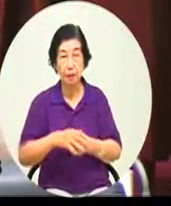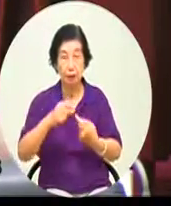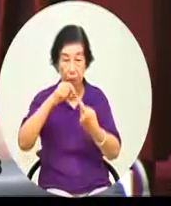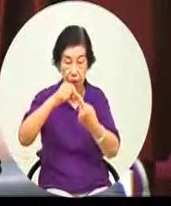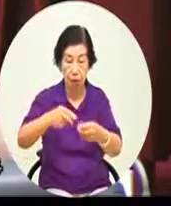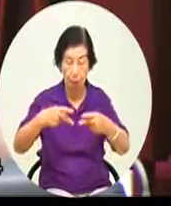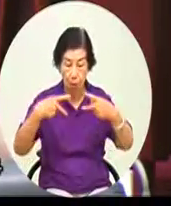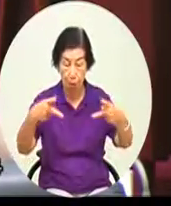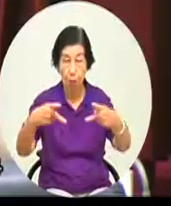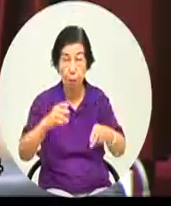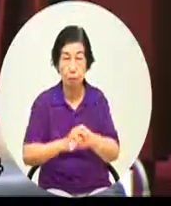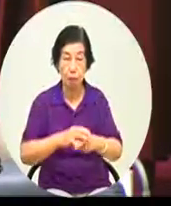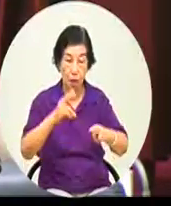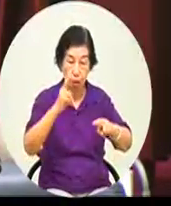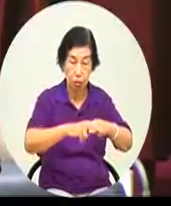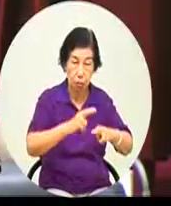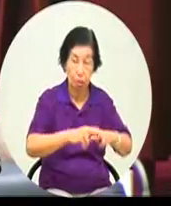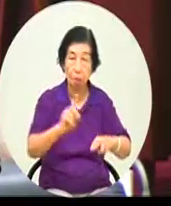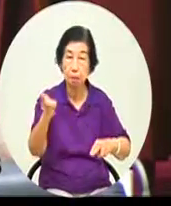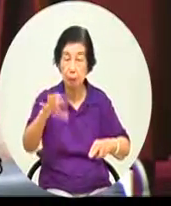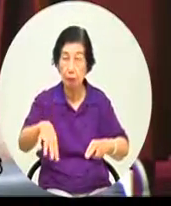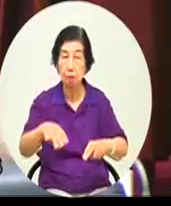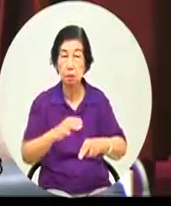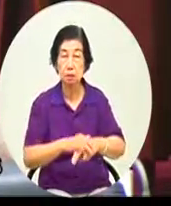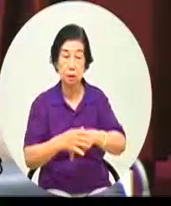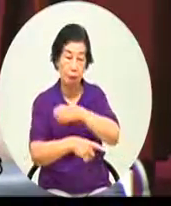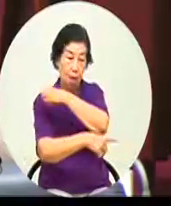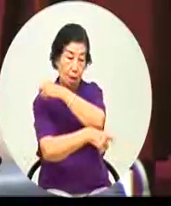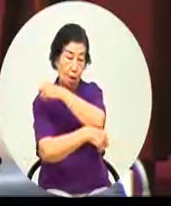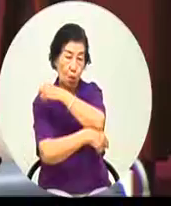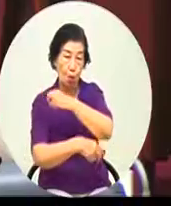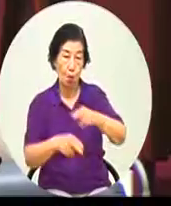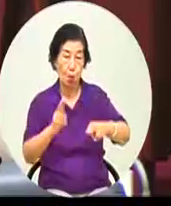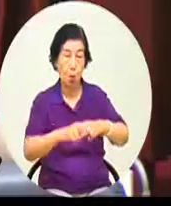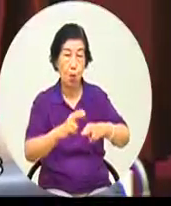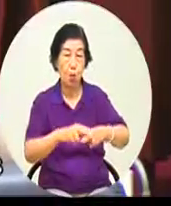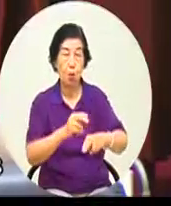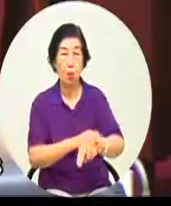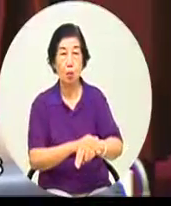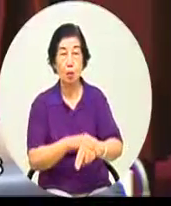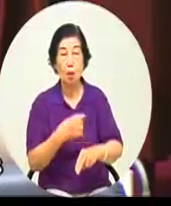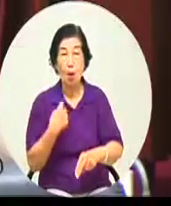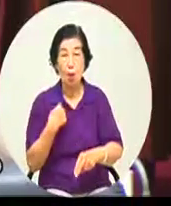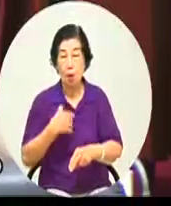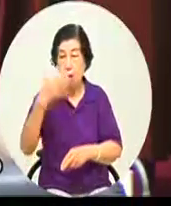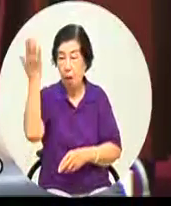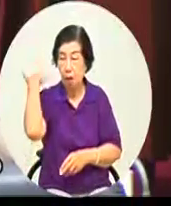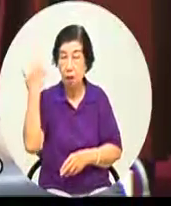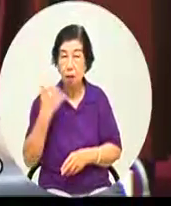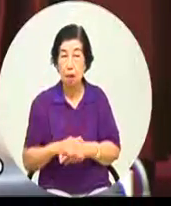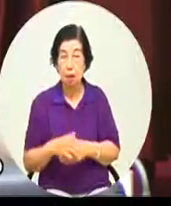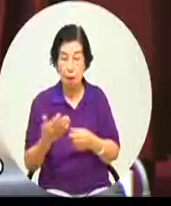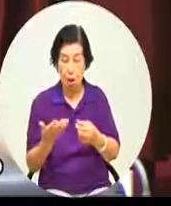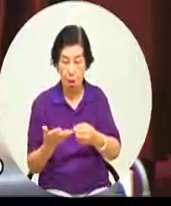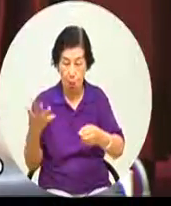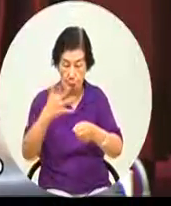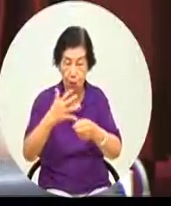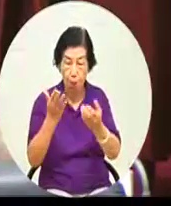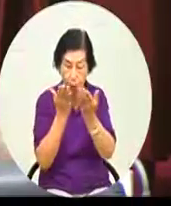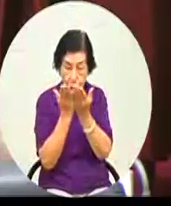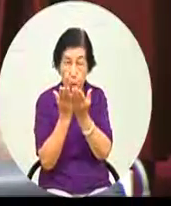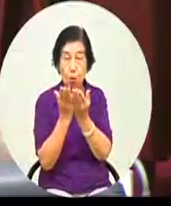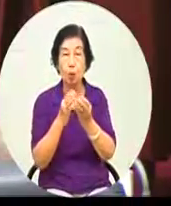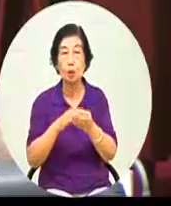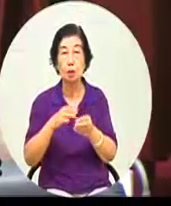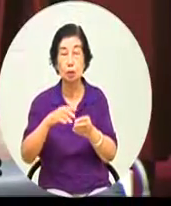位置？你知道吗？在最后一排。本席高中的时候都是搭公车，从大社搭到市区里面